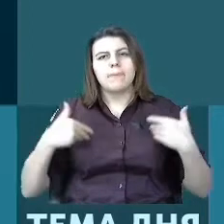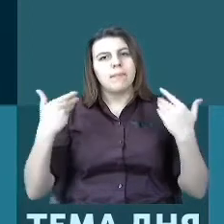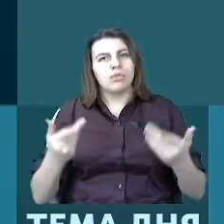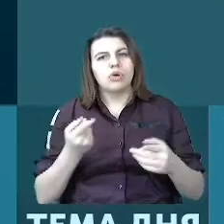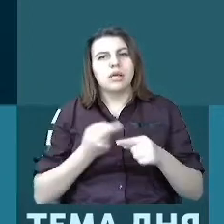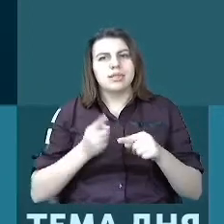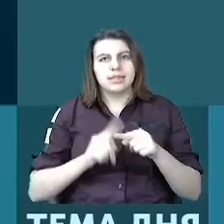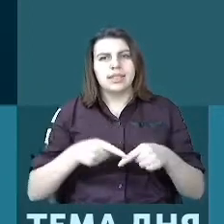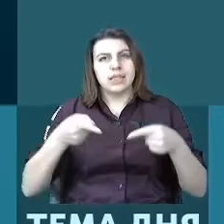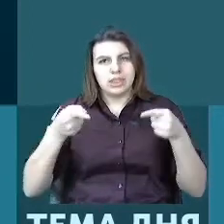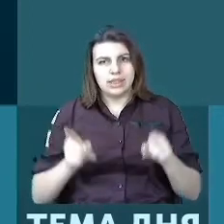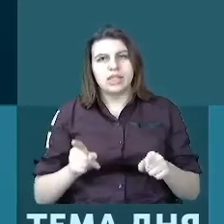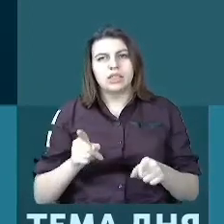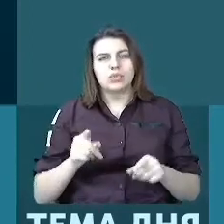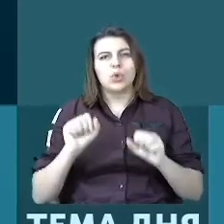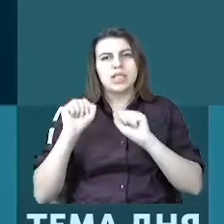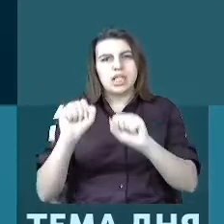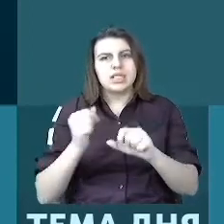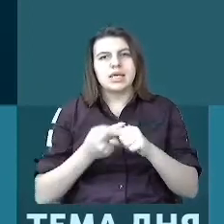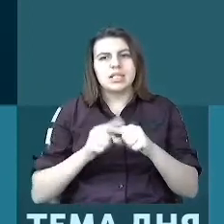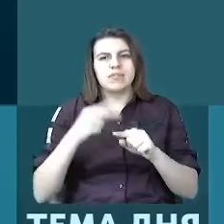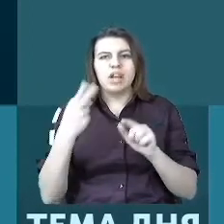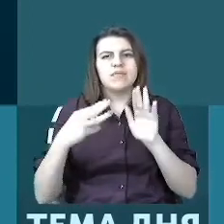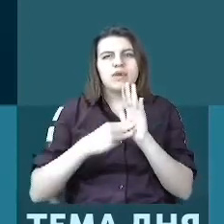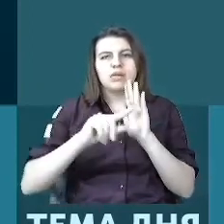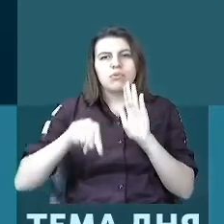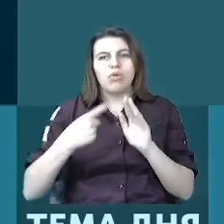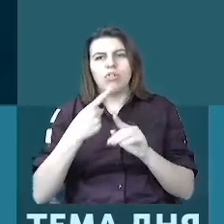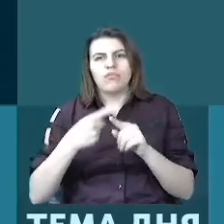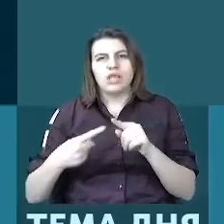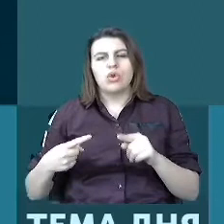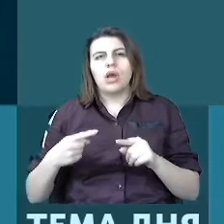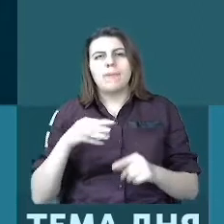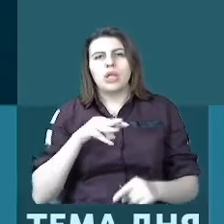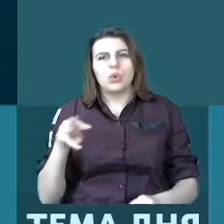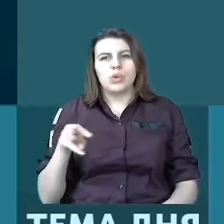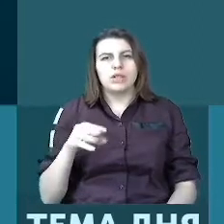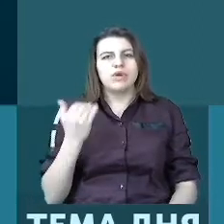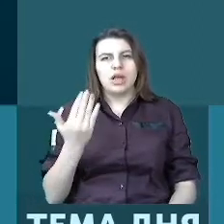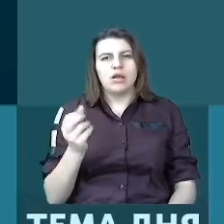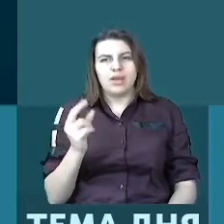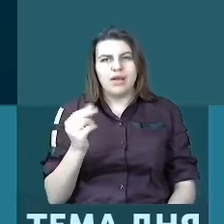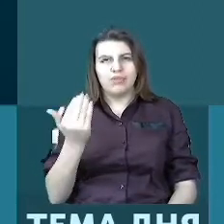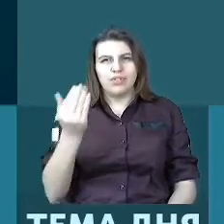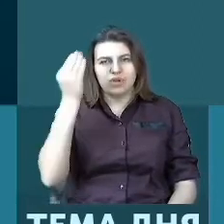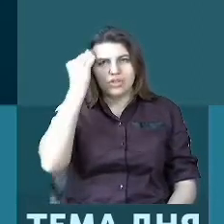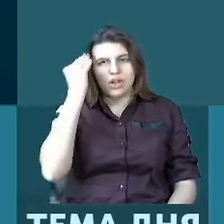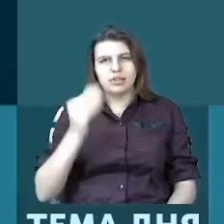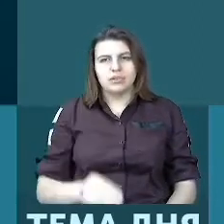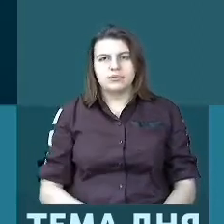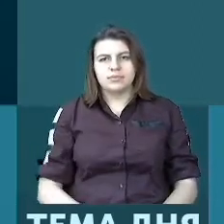захистити ось цих 28,5 мільйонів українців працездатного віку? Як ви вважаєте? На мою думку, теза